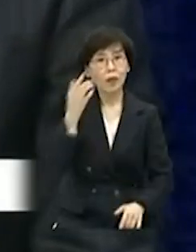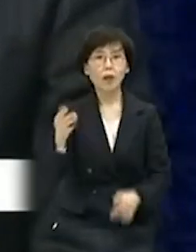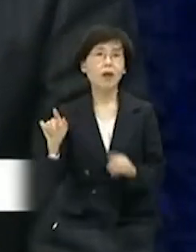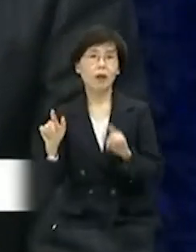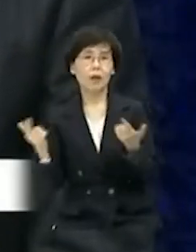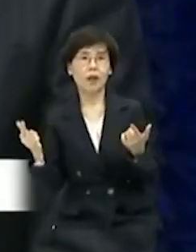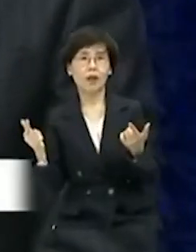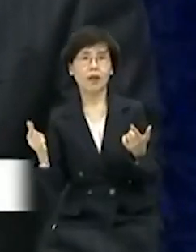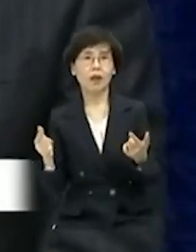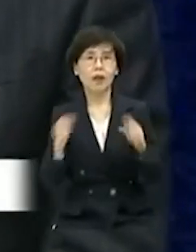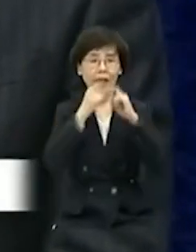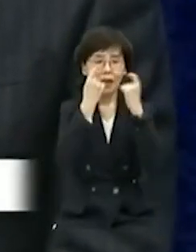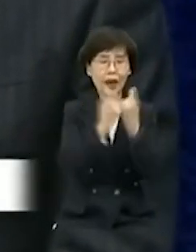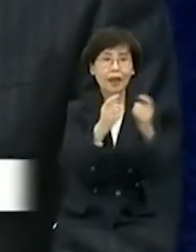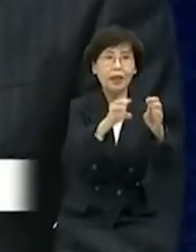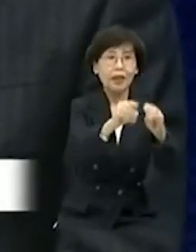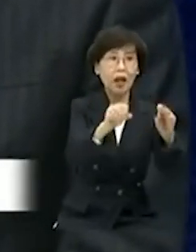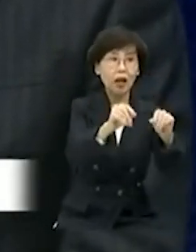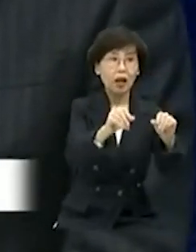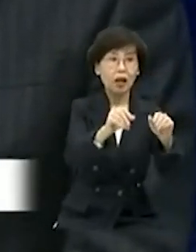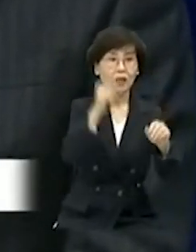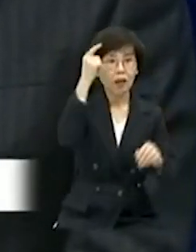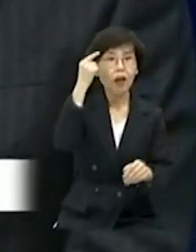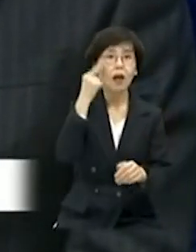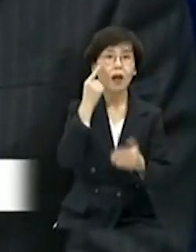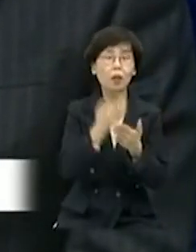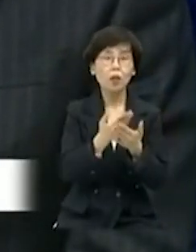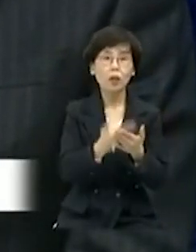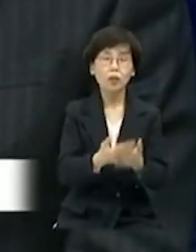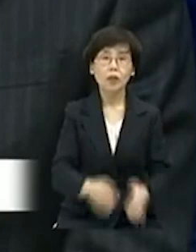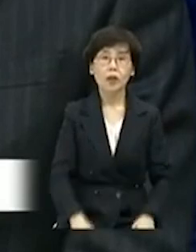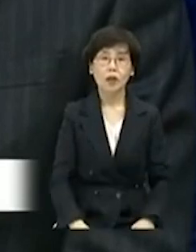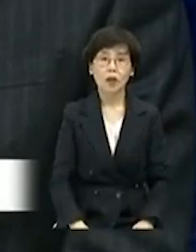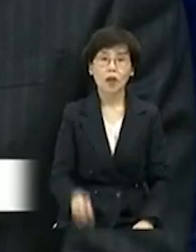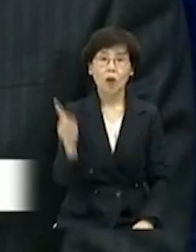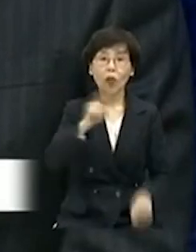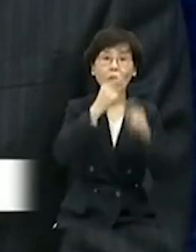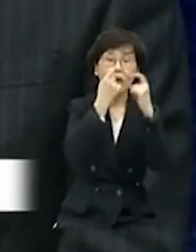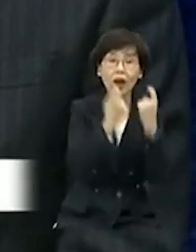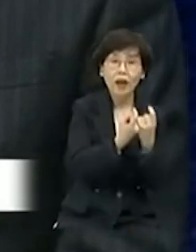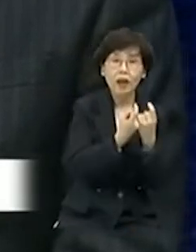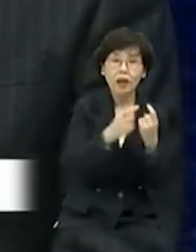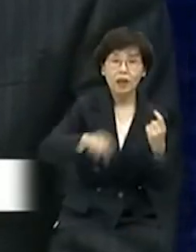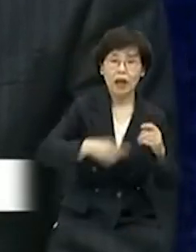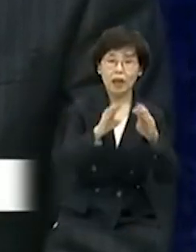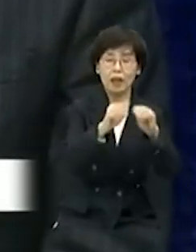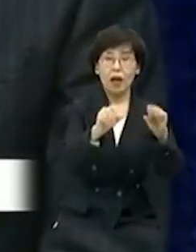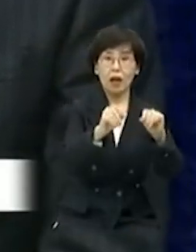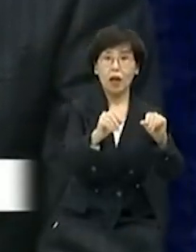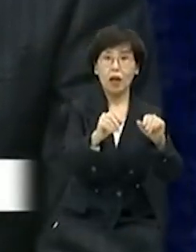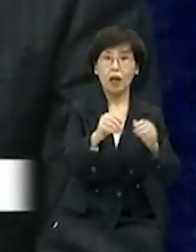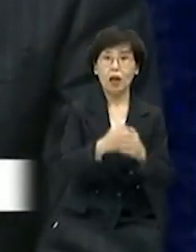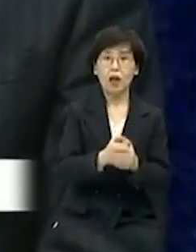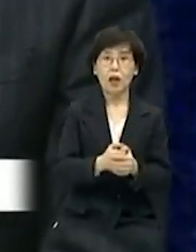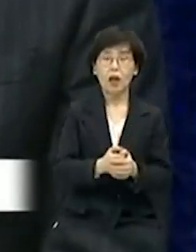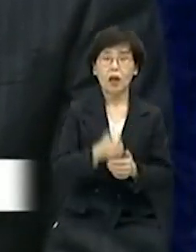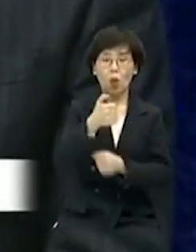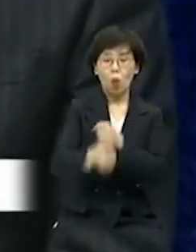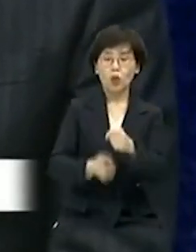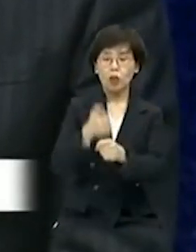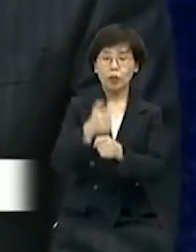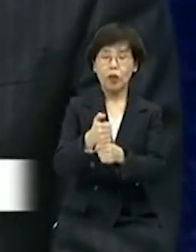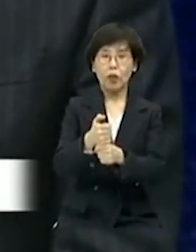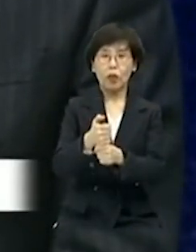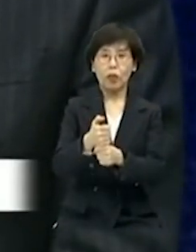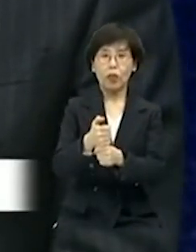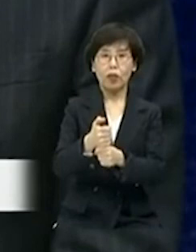그리고 않습니다. 민간 토지 생각해 보십시오. 아니 어떤 민간인이 자기 토지에 50년 가는